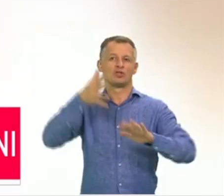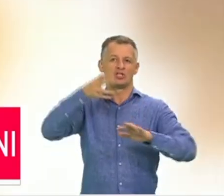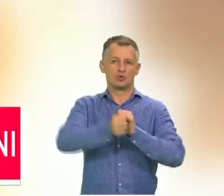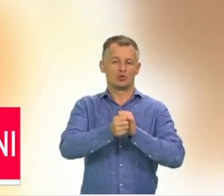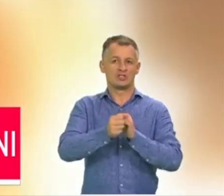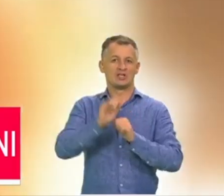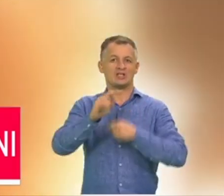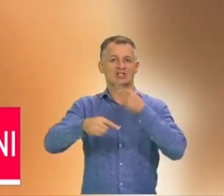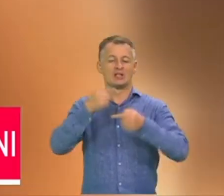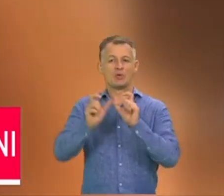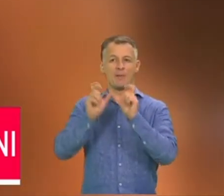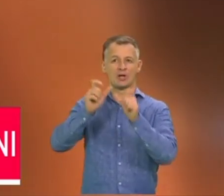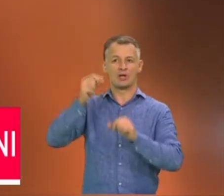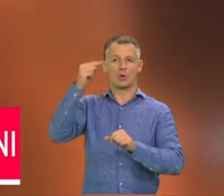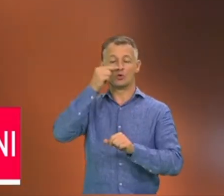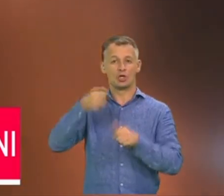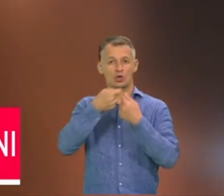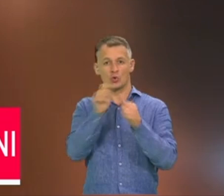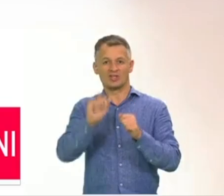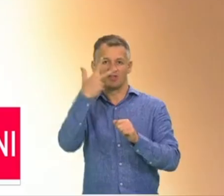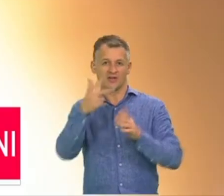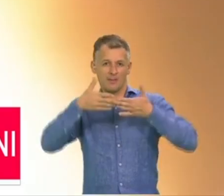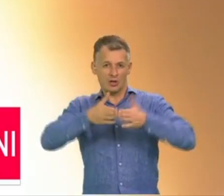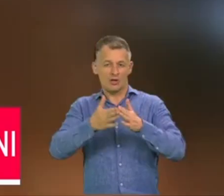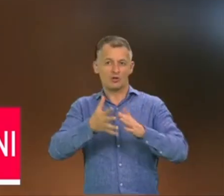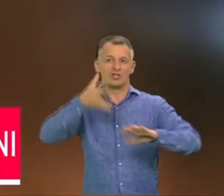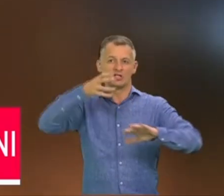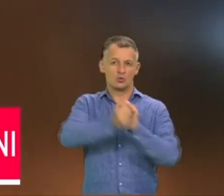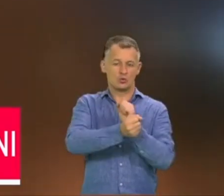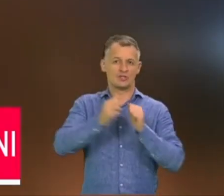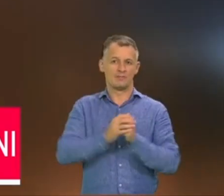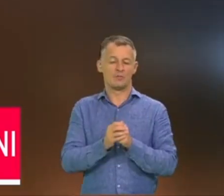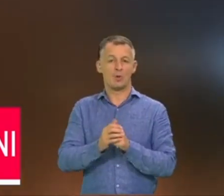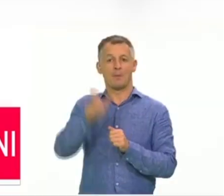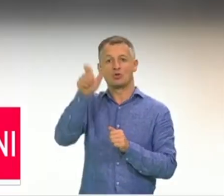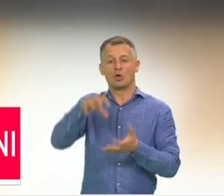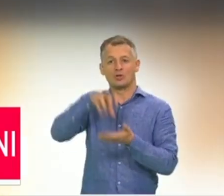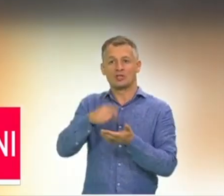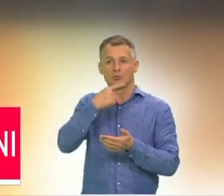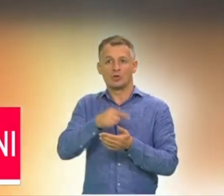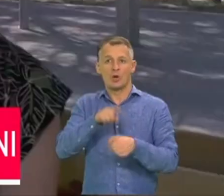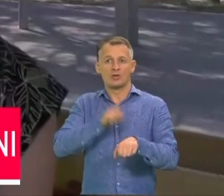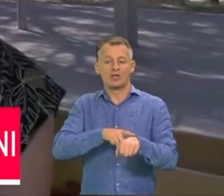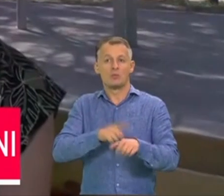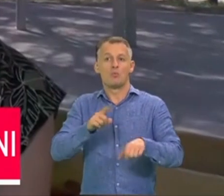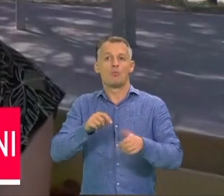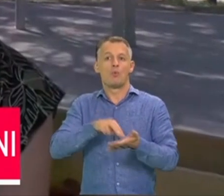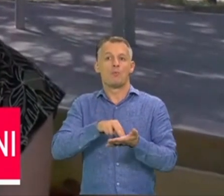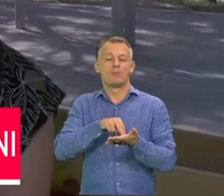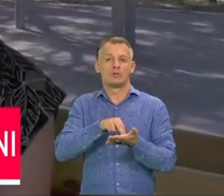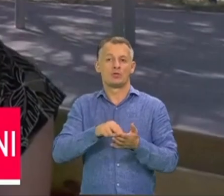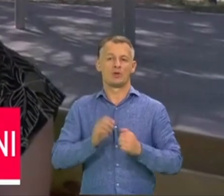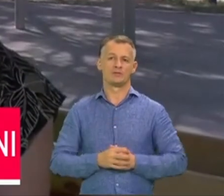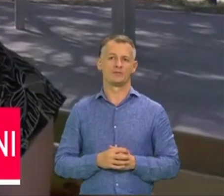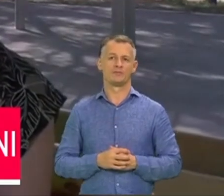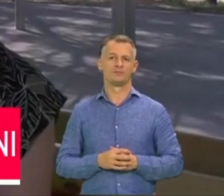ale Rusiei și toate cele 3 embarcațiuni rapide au fost distruse de o navă de patrulare. Unii localnici povestesc că au trăit clipe de groază. Nu, prăsnulis